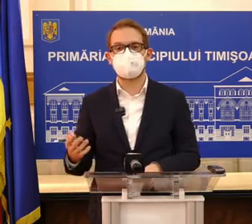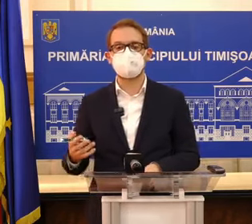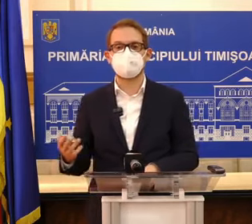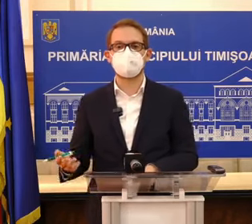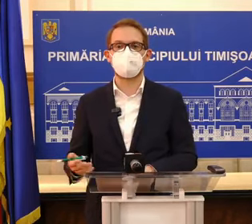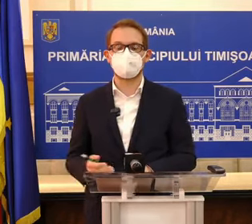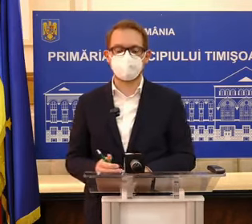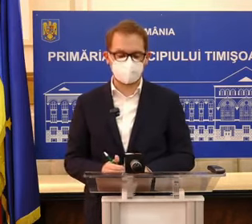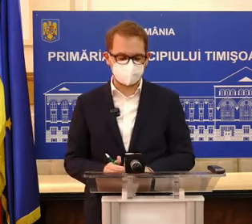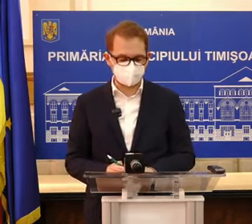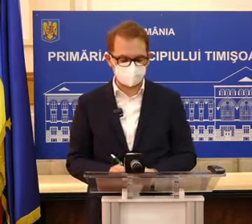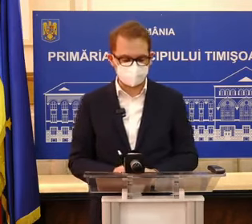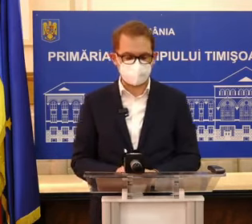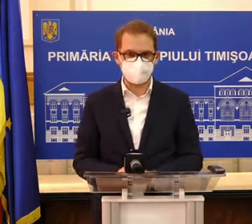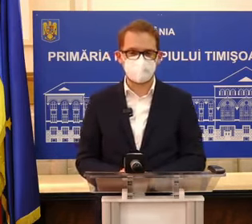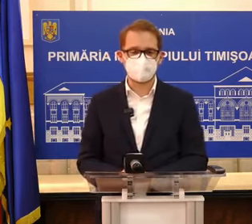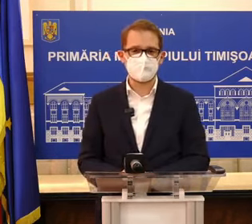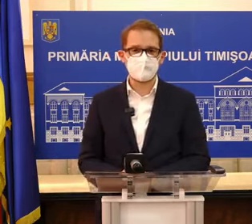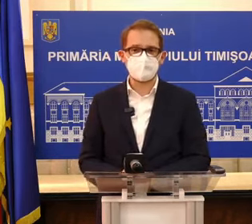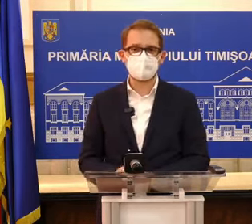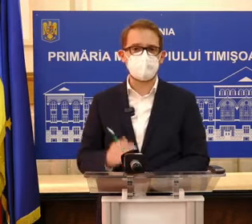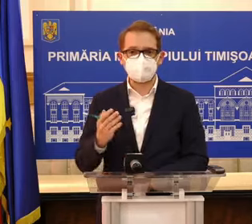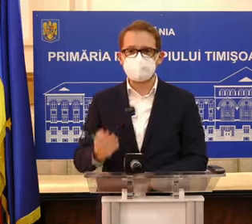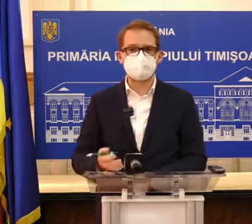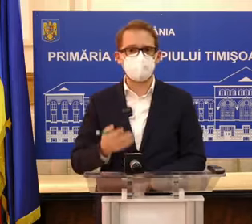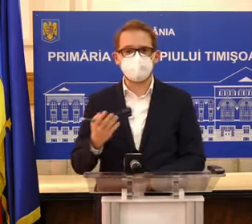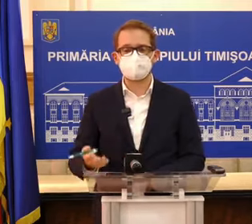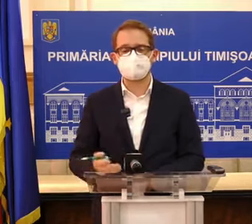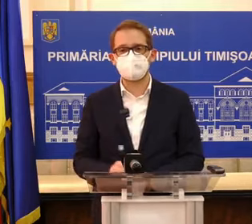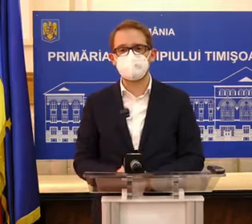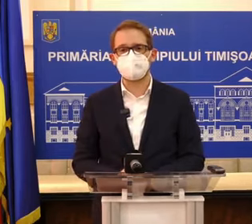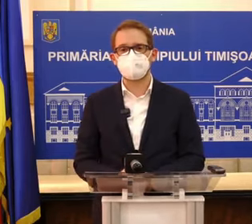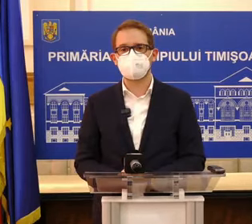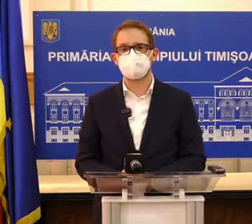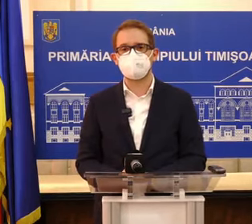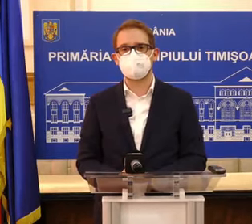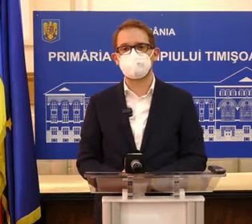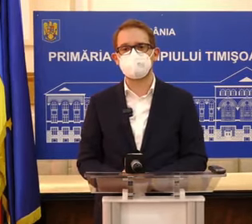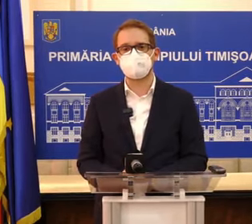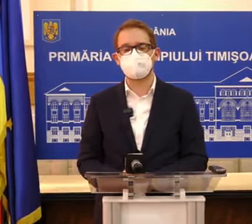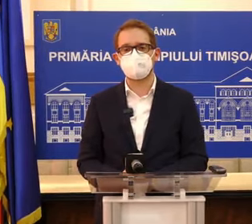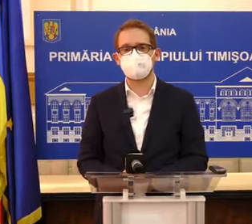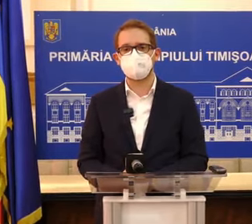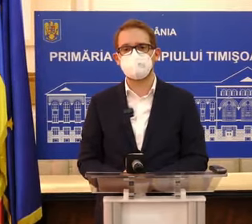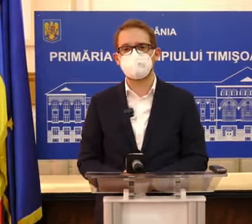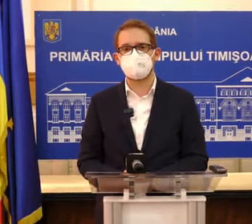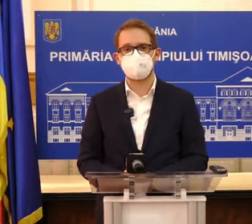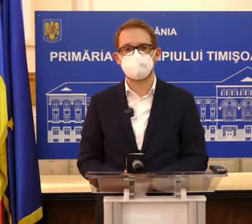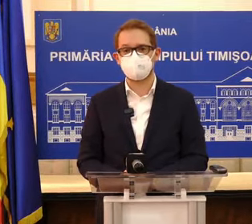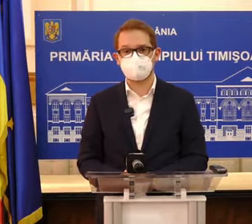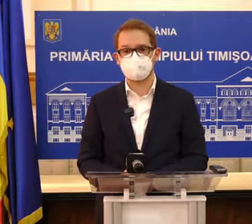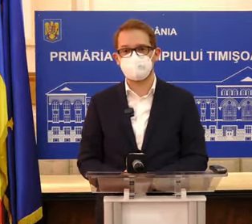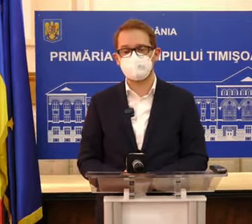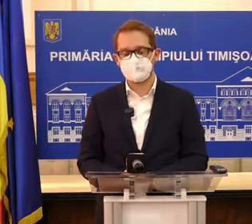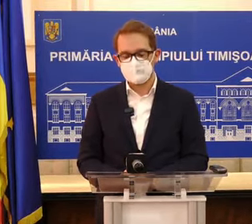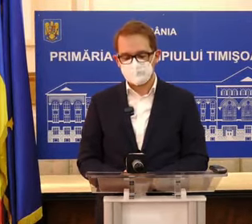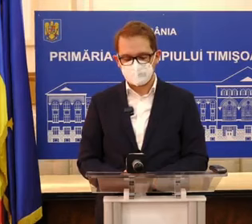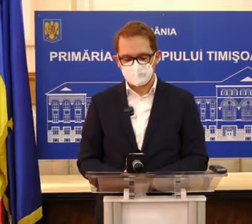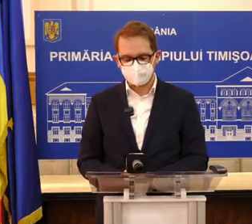de 3-4 ori mai mare. Dar bineînțeles că pot să înțeleg 100% pe deplin aceste